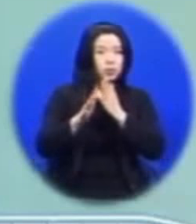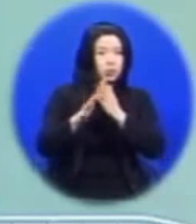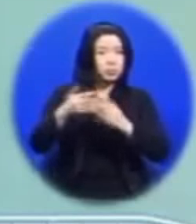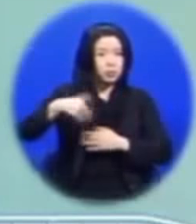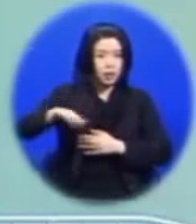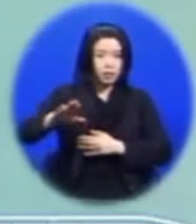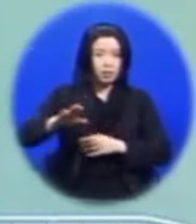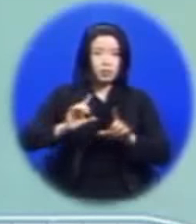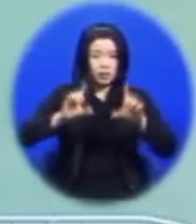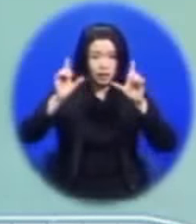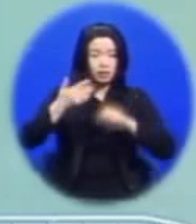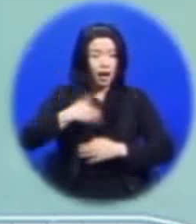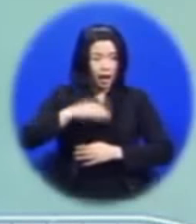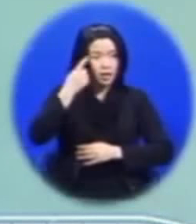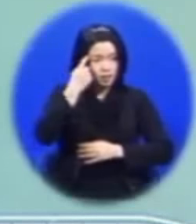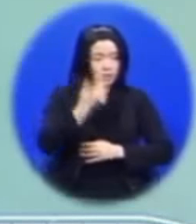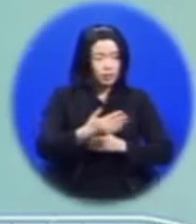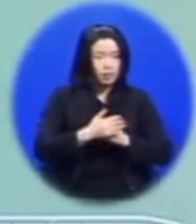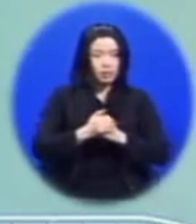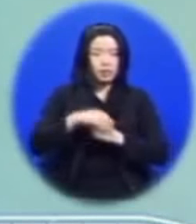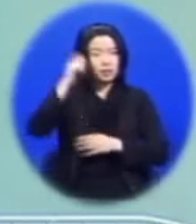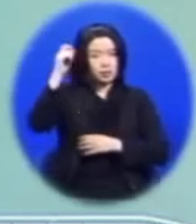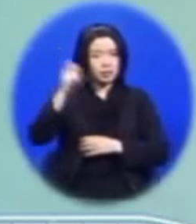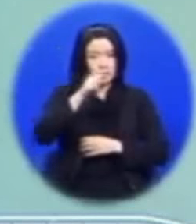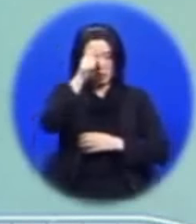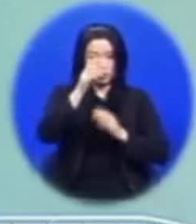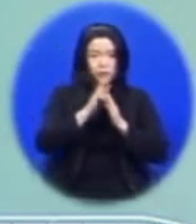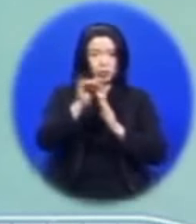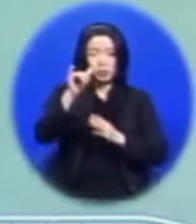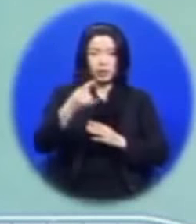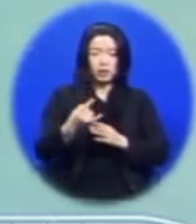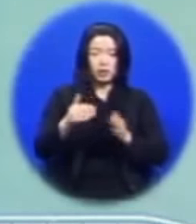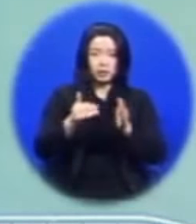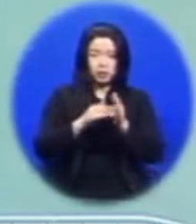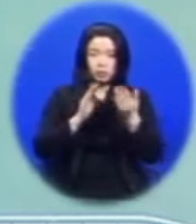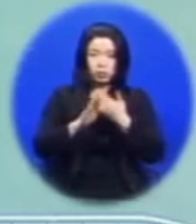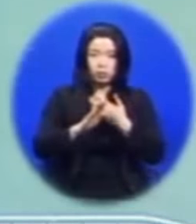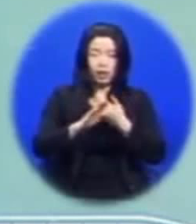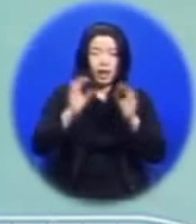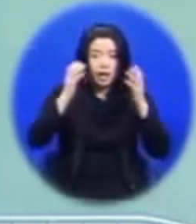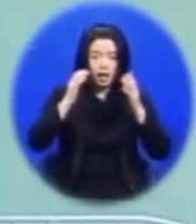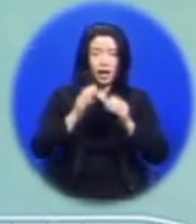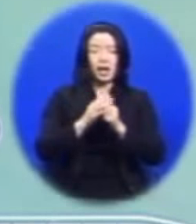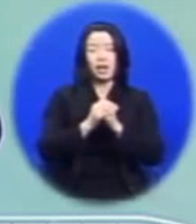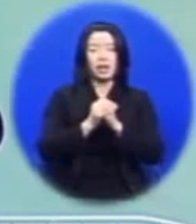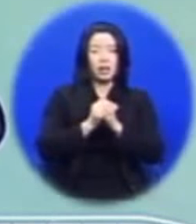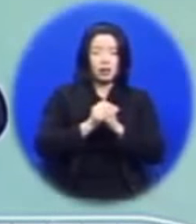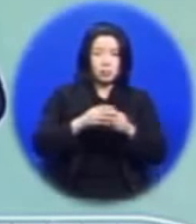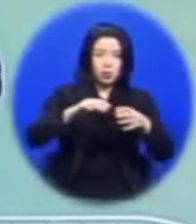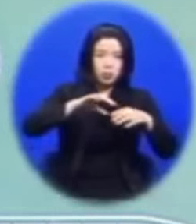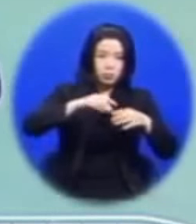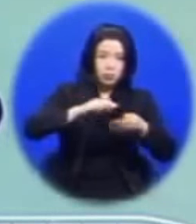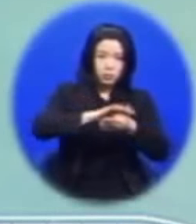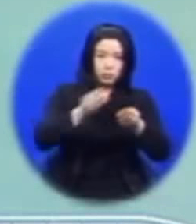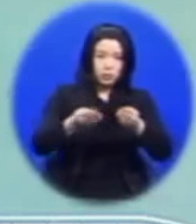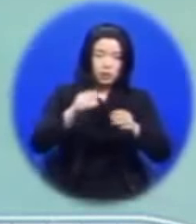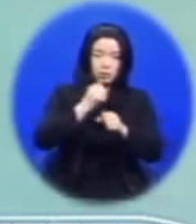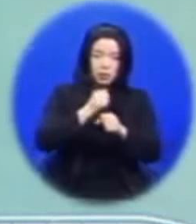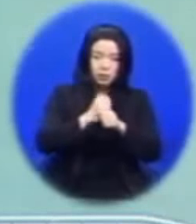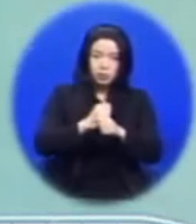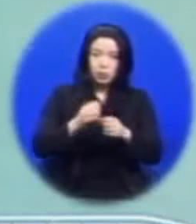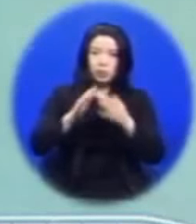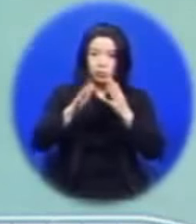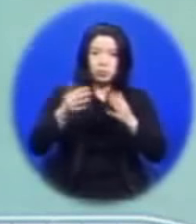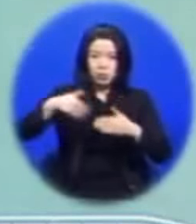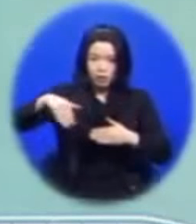걸 아시냐 새벽기도 끝나고 와서 애 도시락 싸 주고 그리고 애 챙겨 입히고 그리고 소풍 가는 것까 데려다